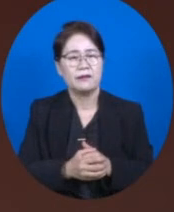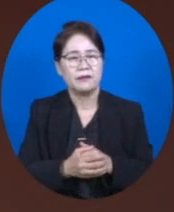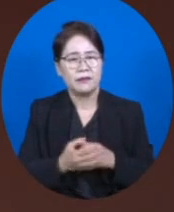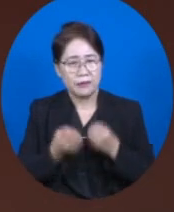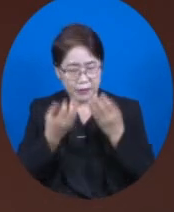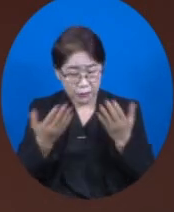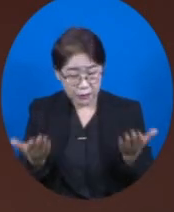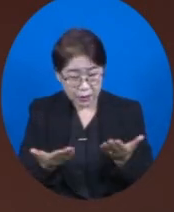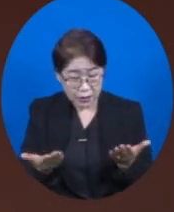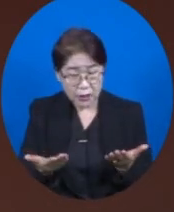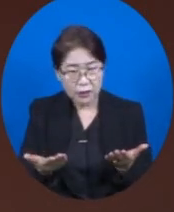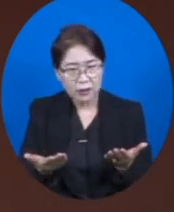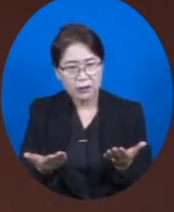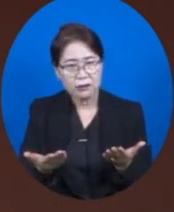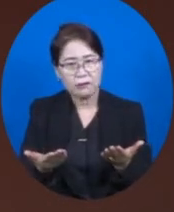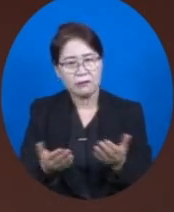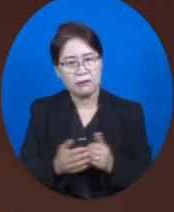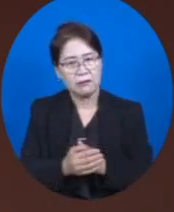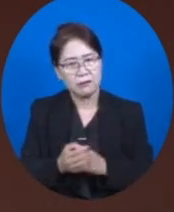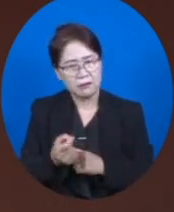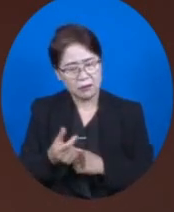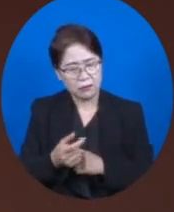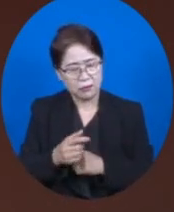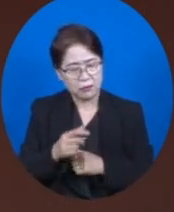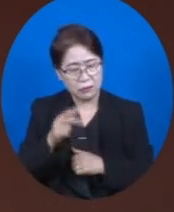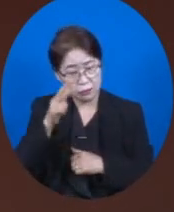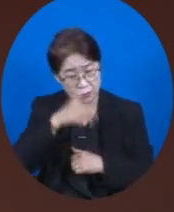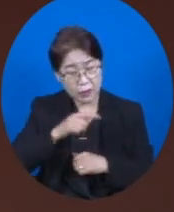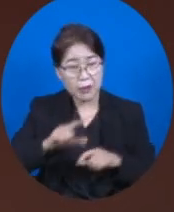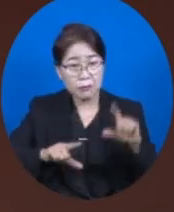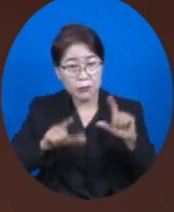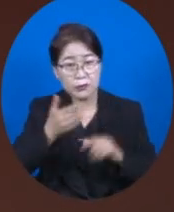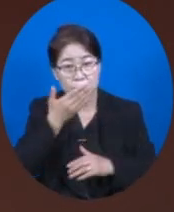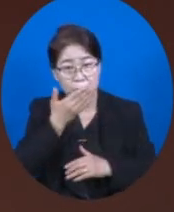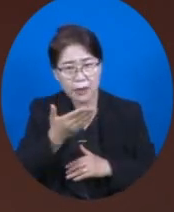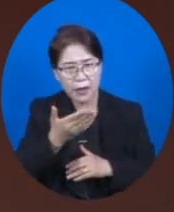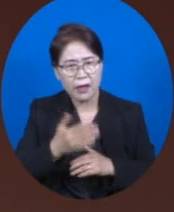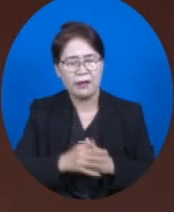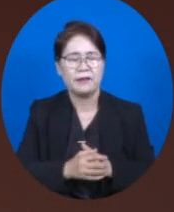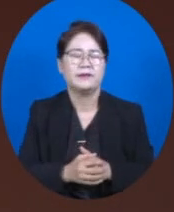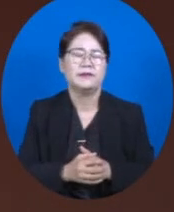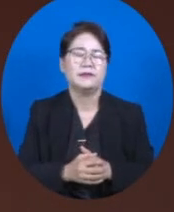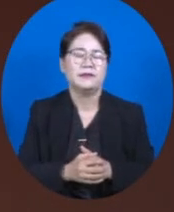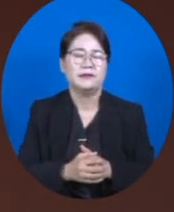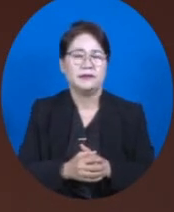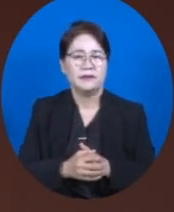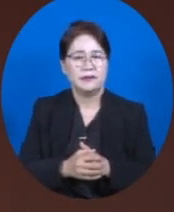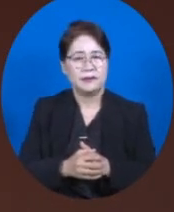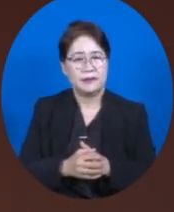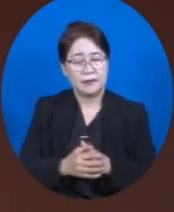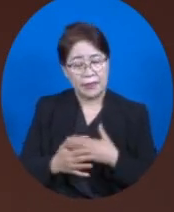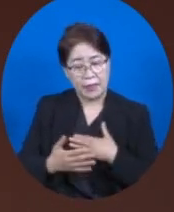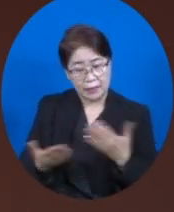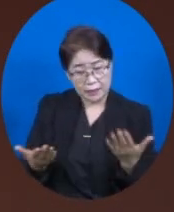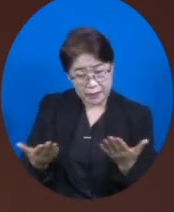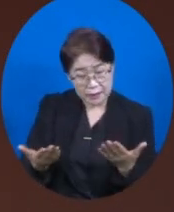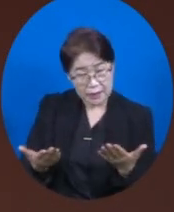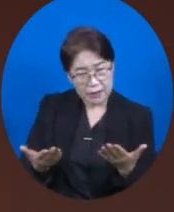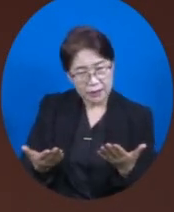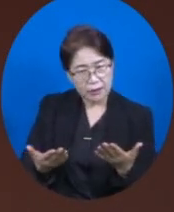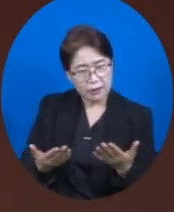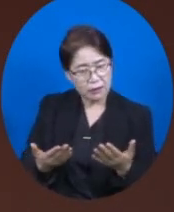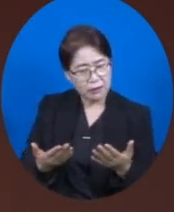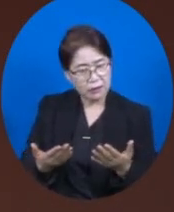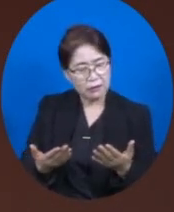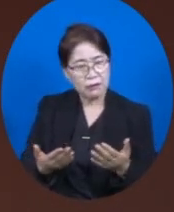새롭게 시작한 비즈니스가 작고 초라하게 보입니까 그래서 내가 하는 일을 누가